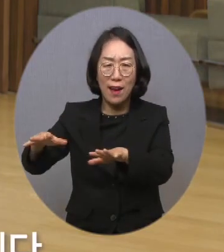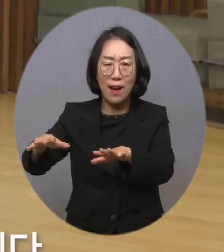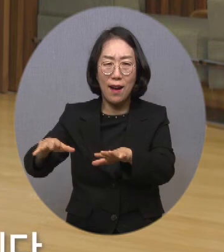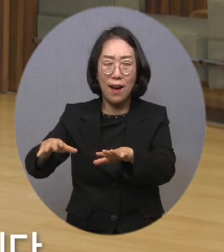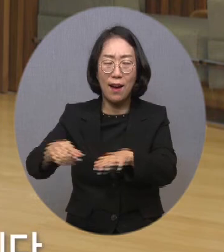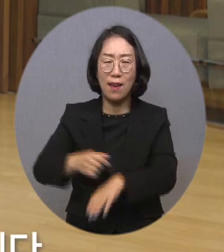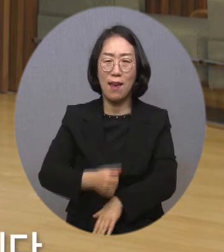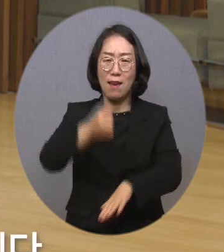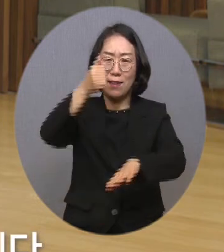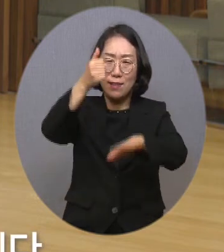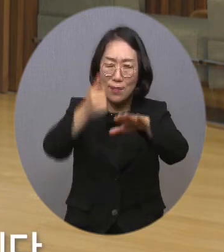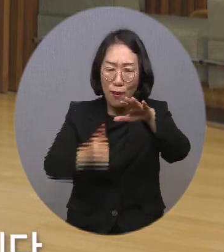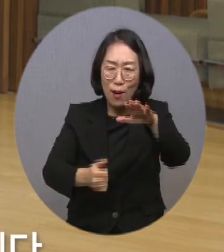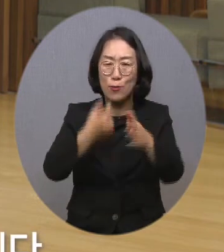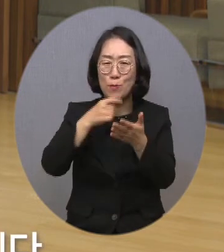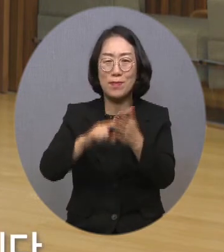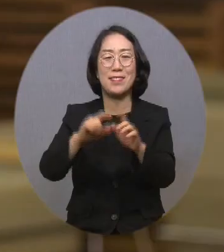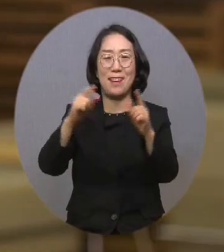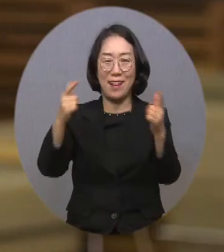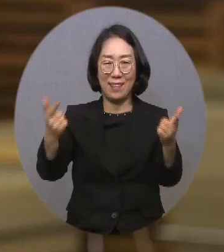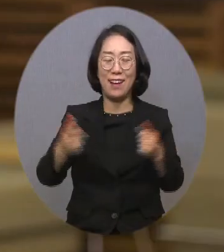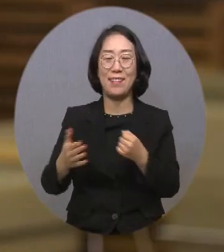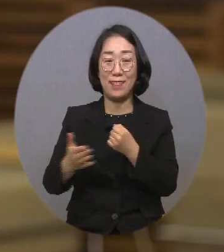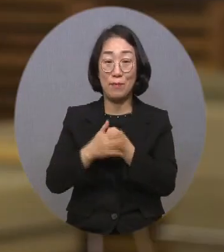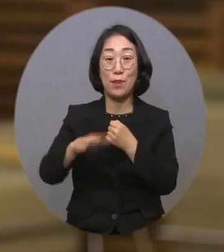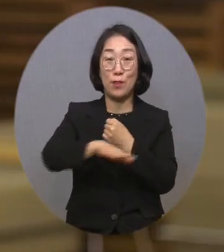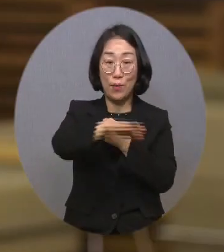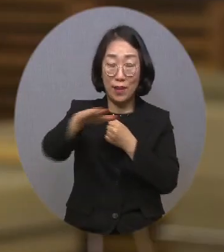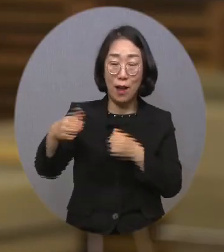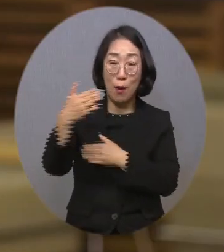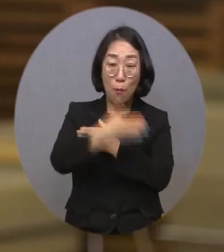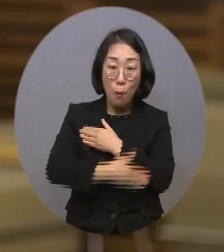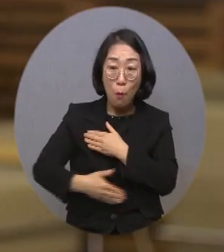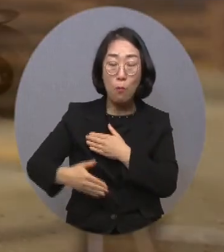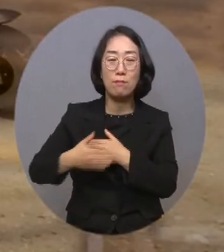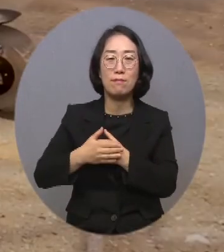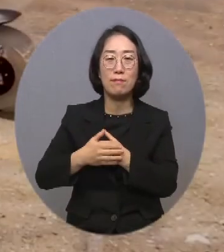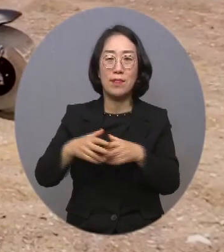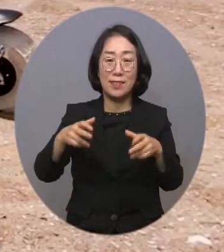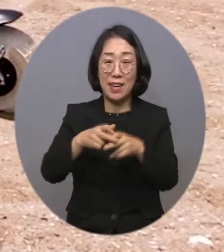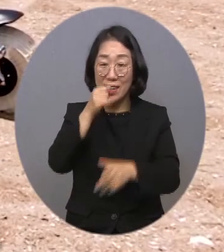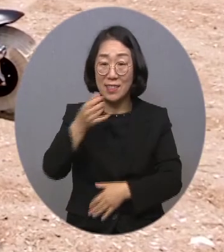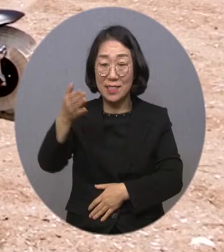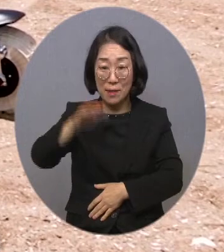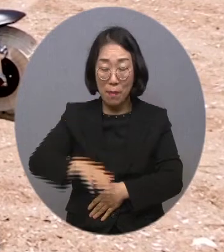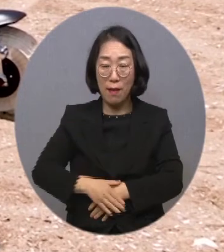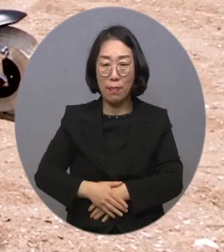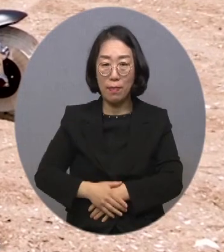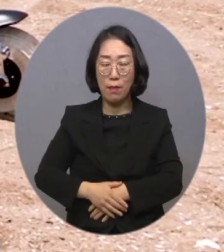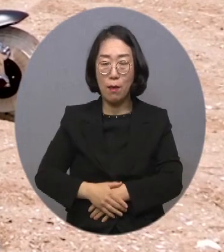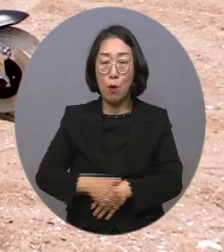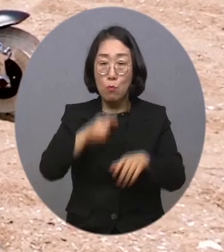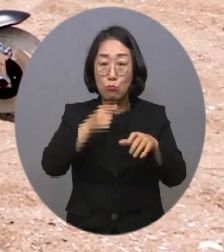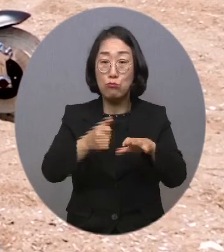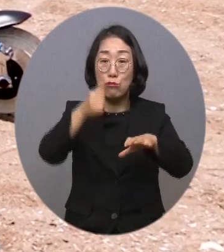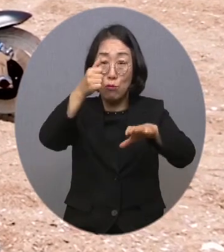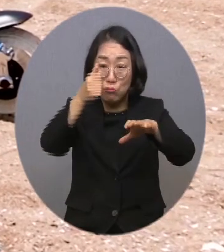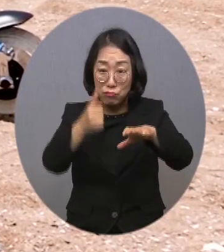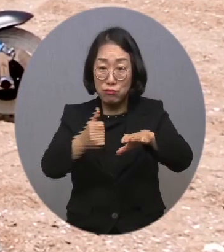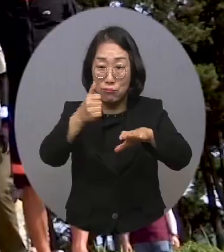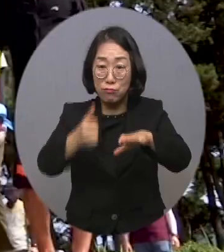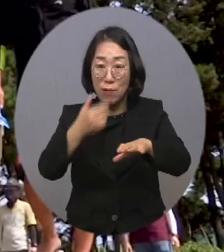이용하는 경험을 쉽게 할 수가 없었습니다. 그래서 저희가 지체장애인들도 즐길 수 있는 수상 휠체어라는 프로그램을 한번